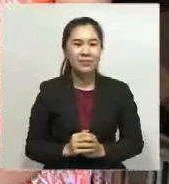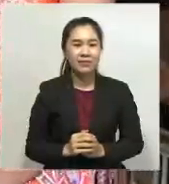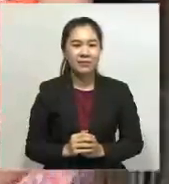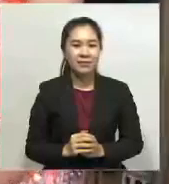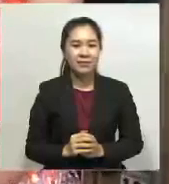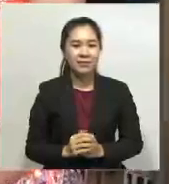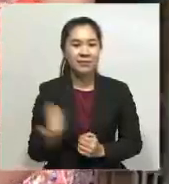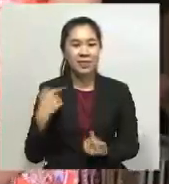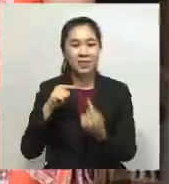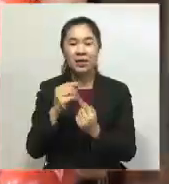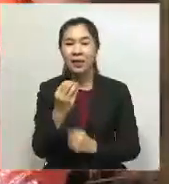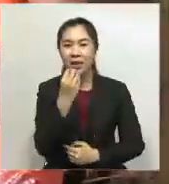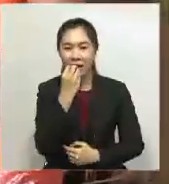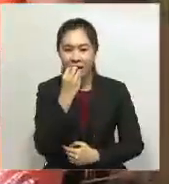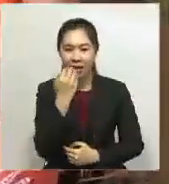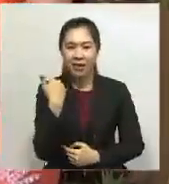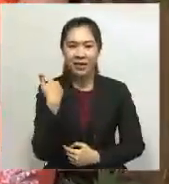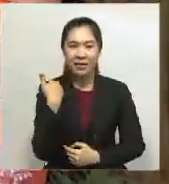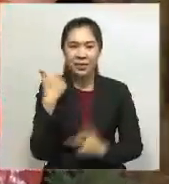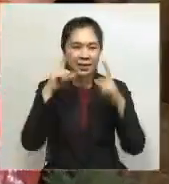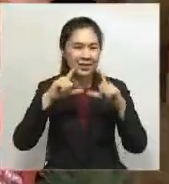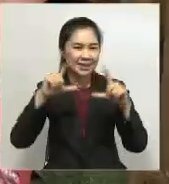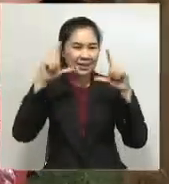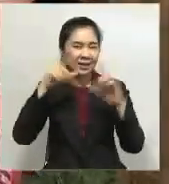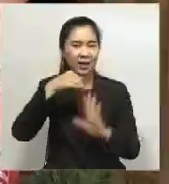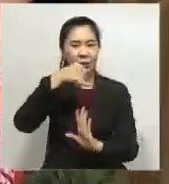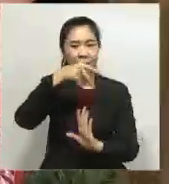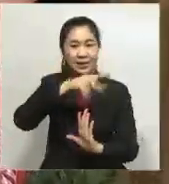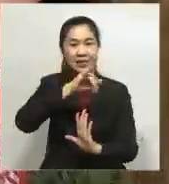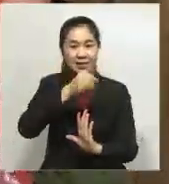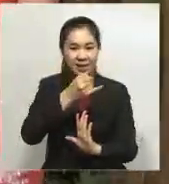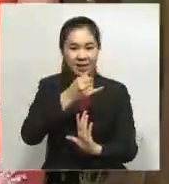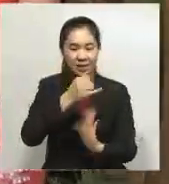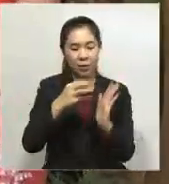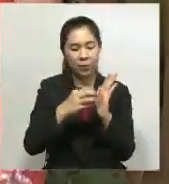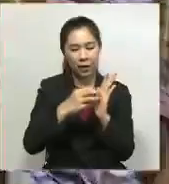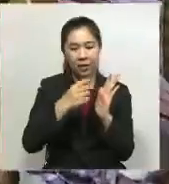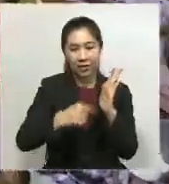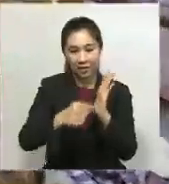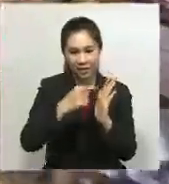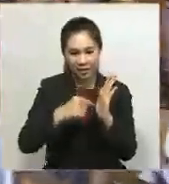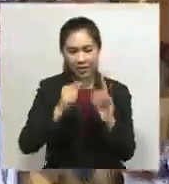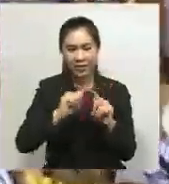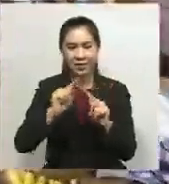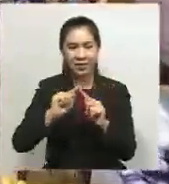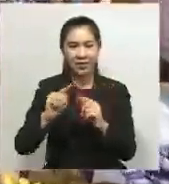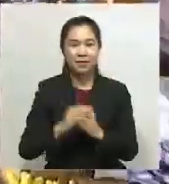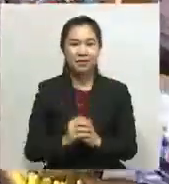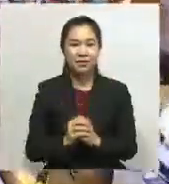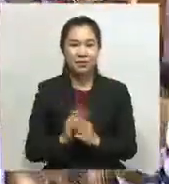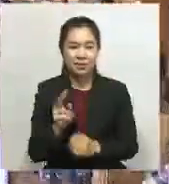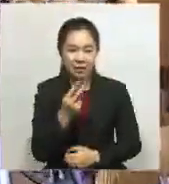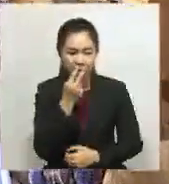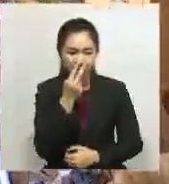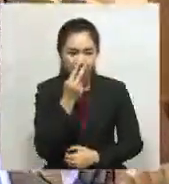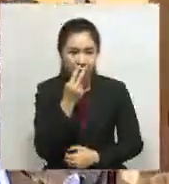นี้ก็ยังมีเรื่องของอาหารนะคะไม่ว่าจะเป็นอาหารขึ้นชื่อของจังหวัดพิจิตรอาหารในพื้นที่ภาคกลางต่างๆหลังจากนายกรัฐมนตรีได้เดินท